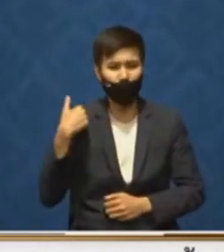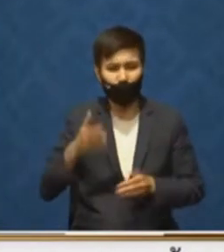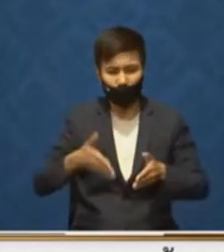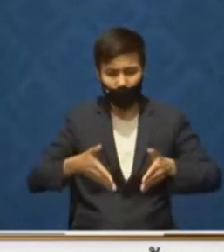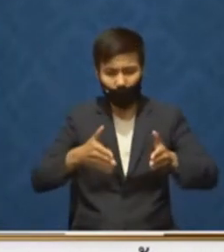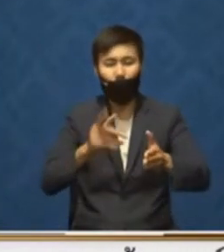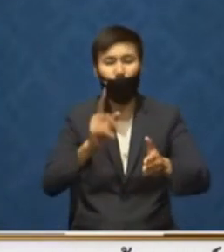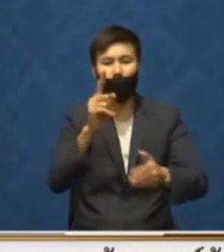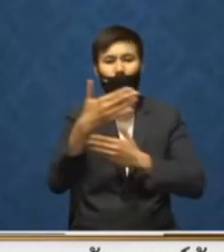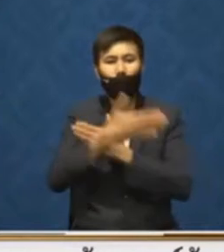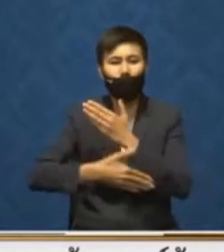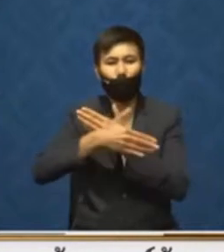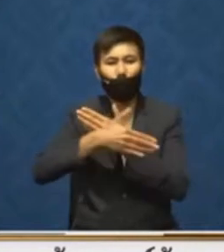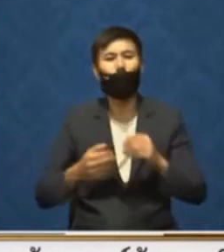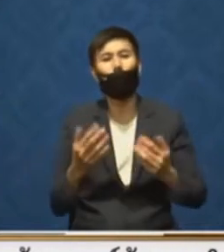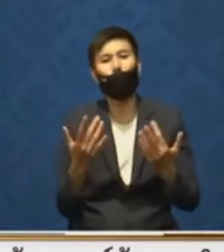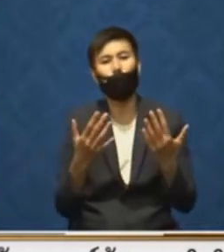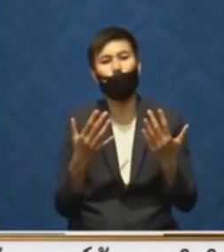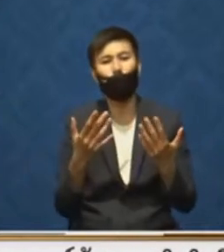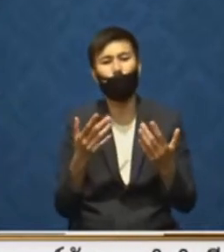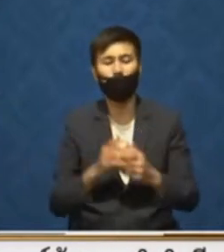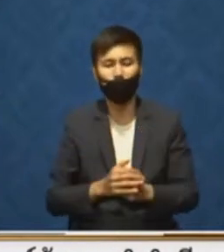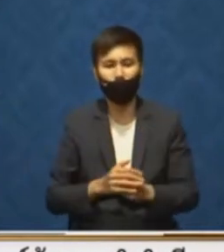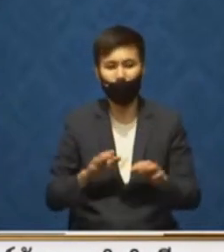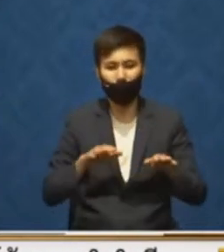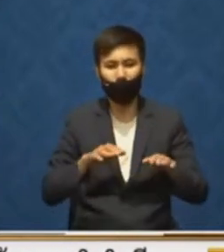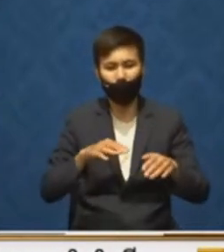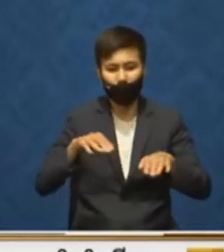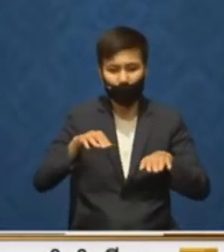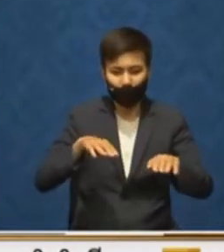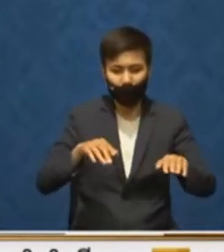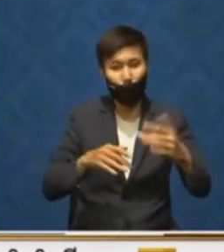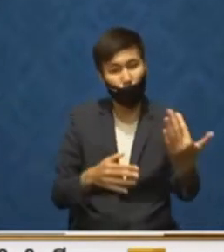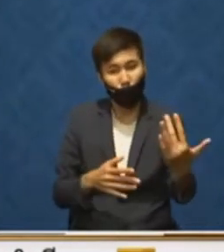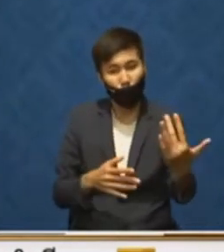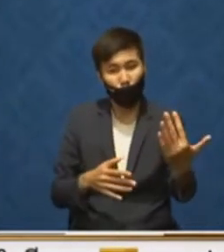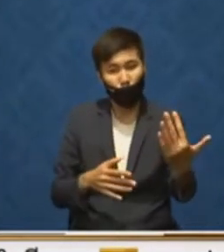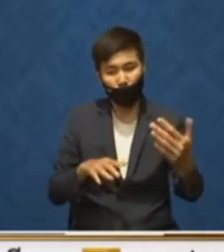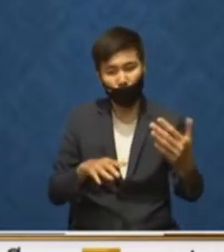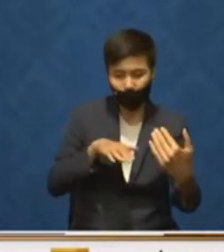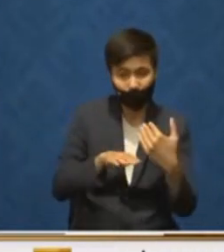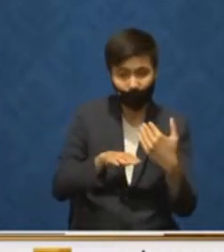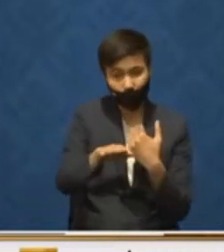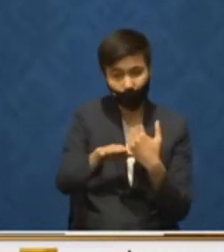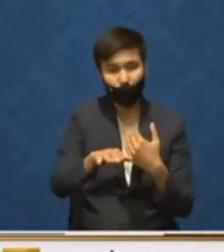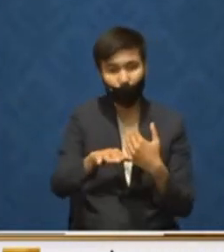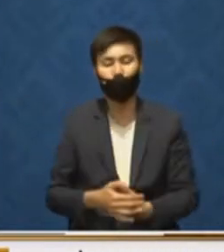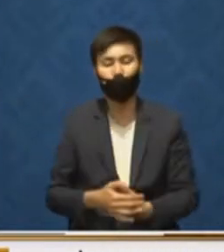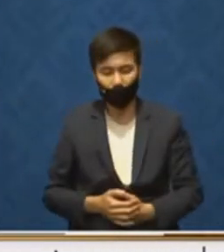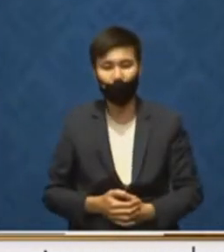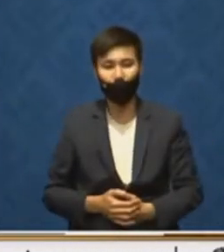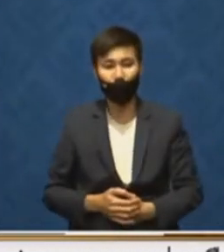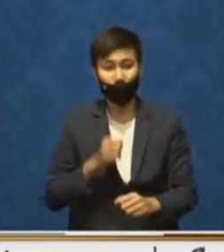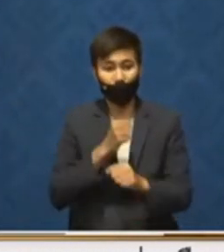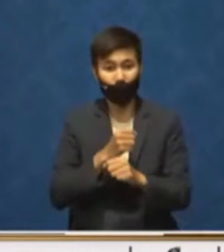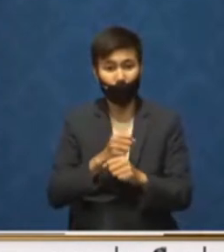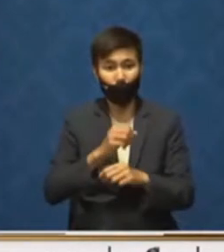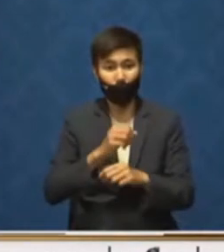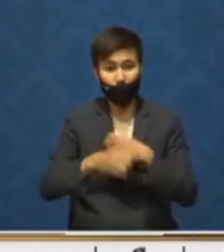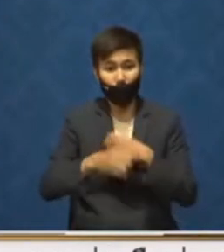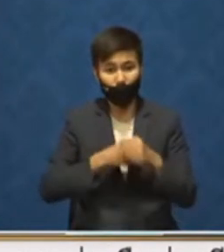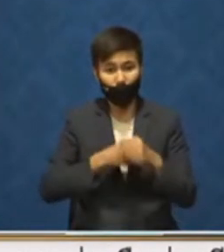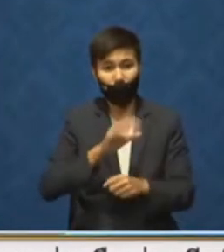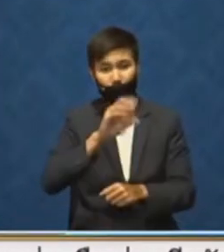การไปรอสถานีก็เบียดกันวันนี้เราต้องแก้ไขตรงนี้นะครับเพราะนั้นเราก็ต้องคิดจบข้างใหญ่พอศาสตร์ที่ช่อง 586จะ